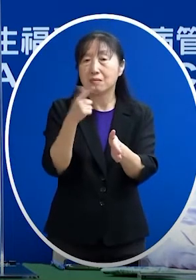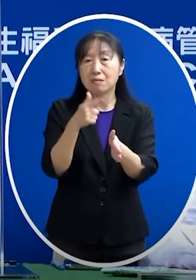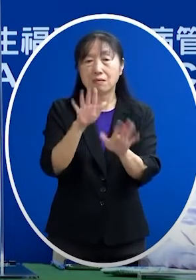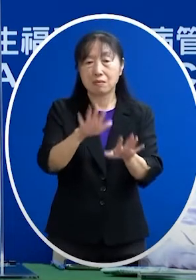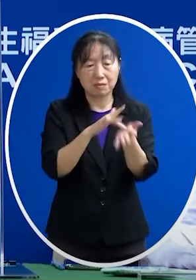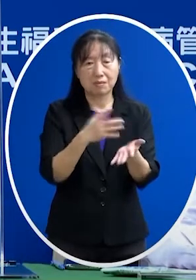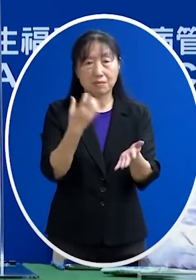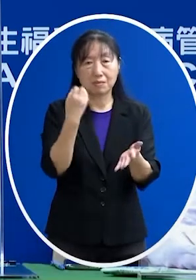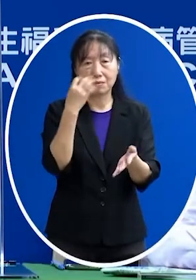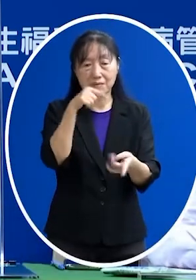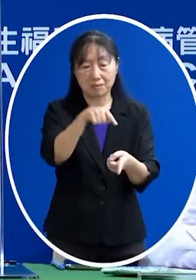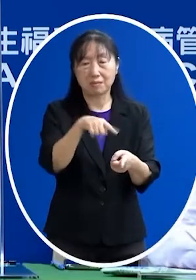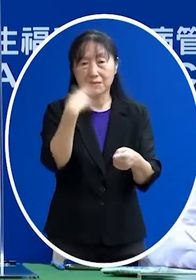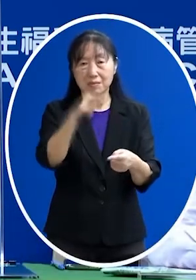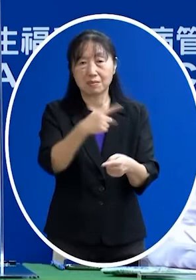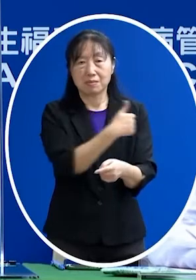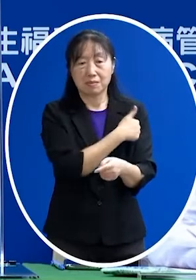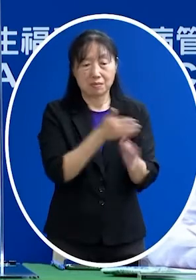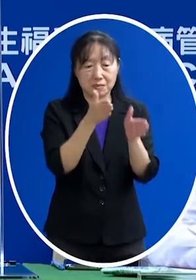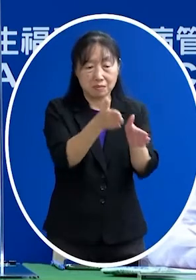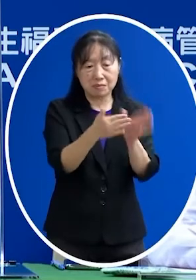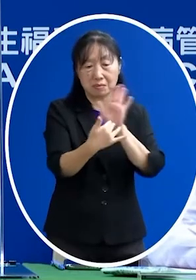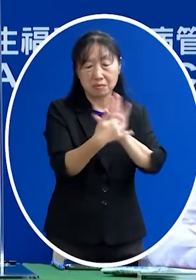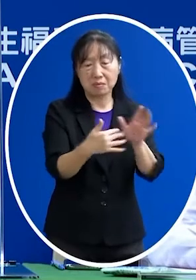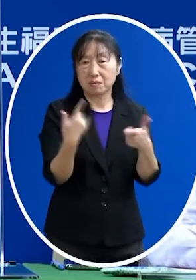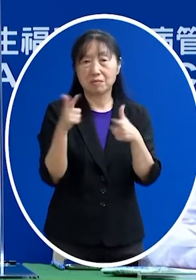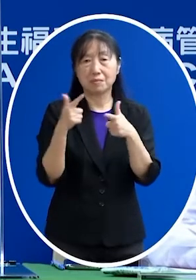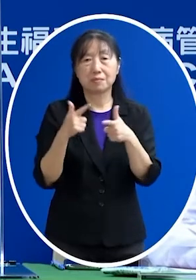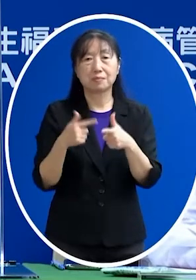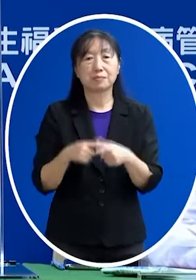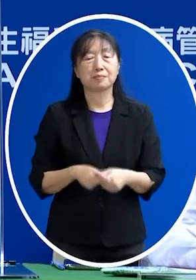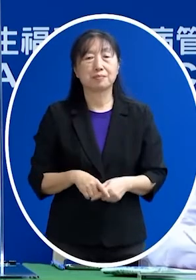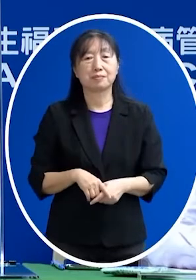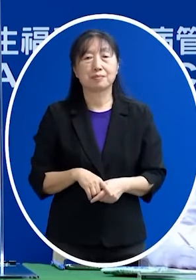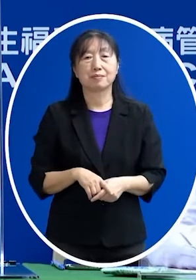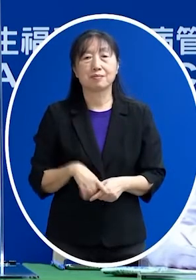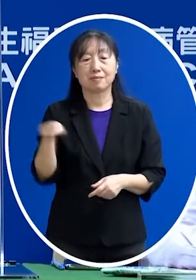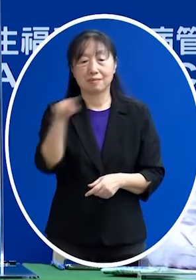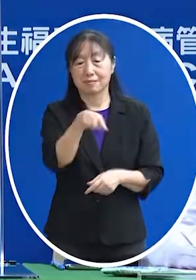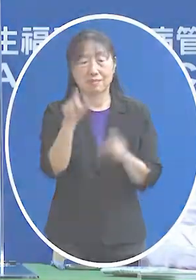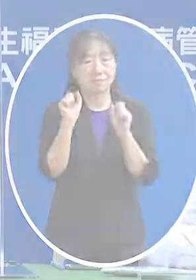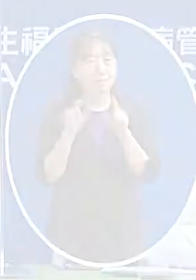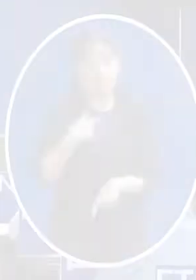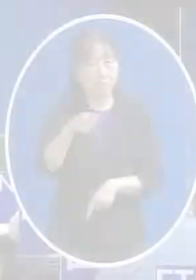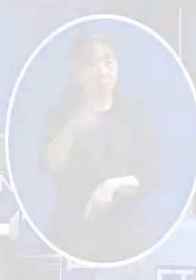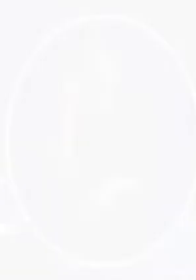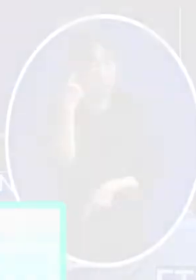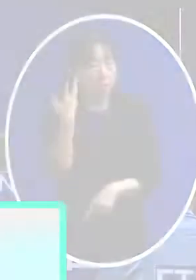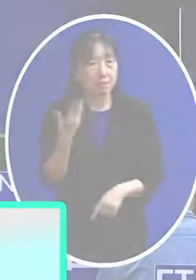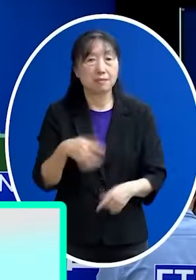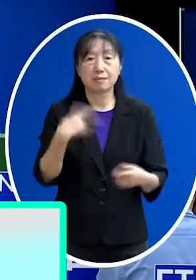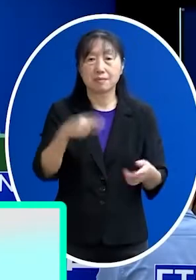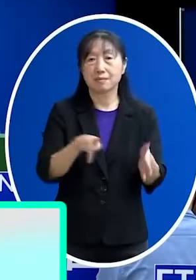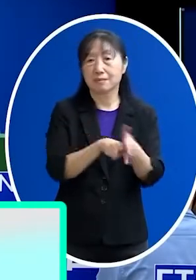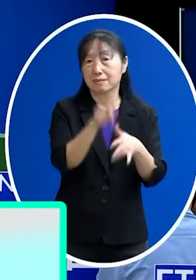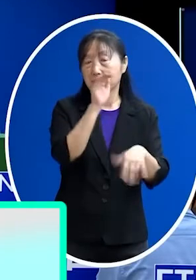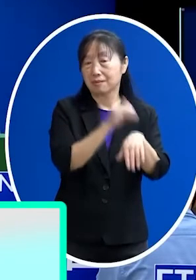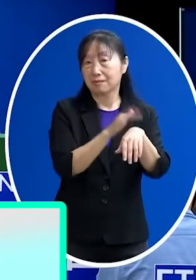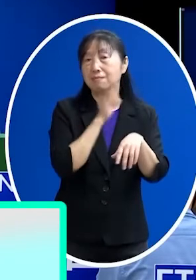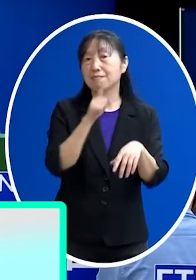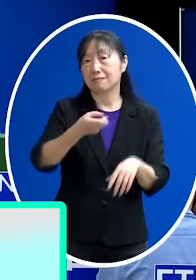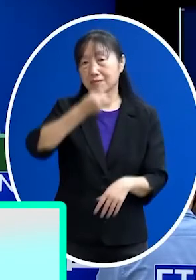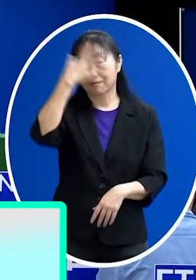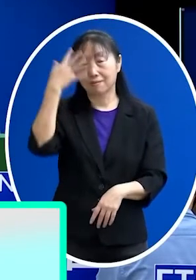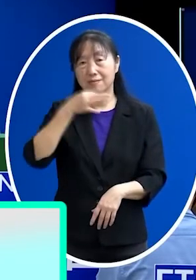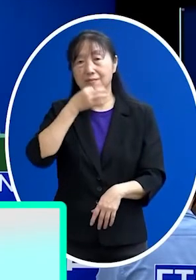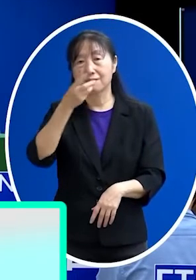对说有新的疫苗可以针对新的变种，所以我们要去加打。这两个是不一样的。 有专家提出，台湾的青少年第一